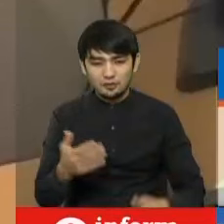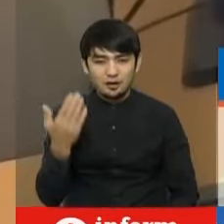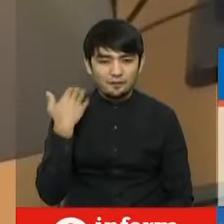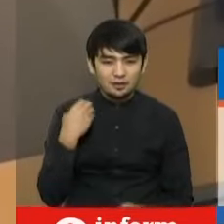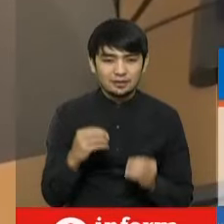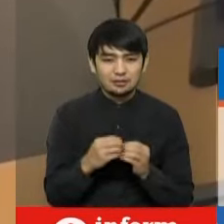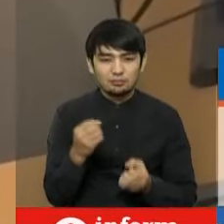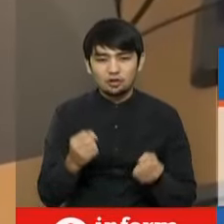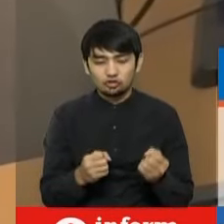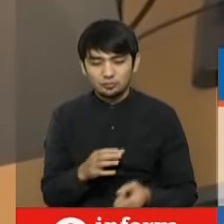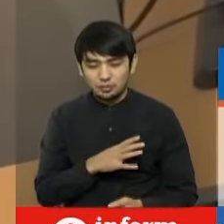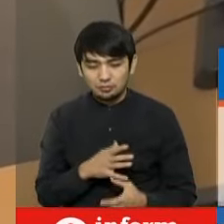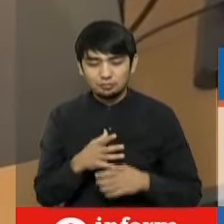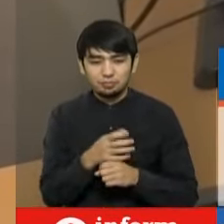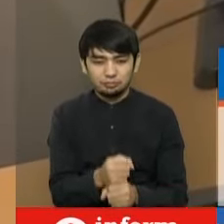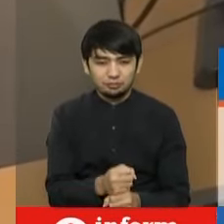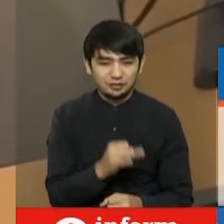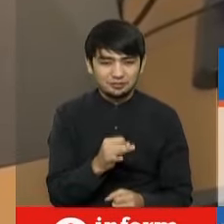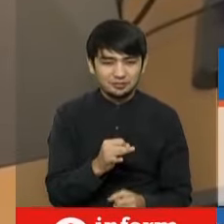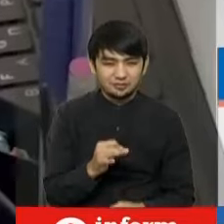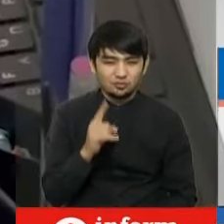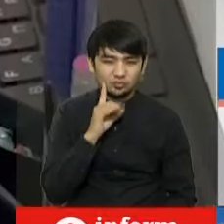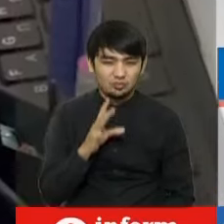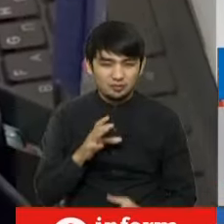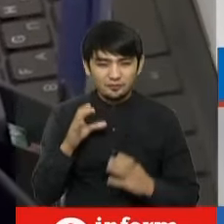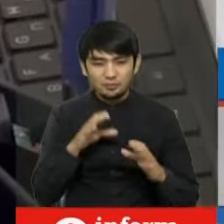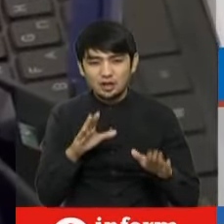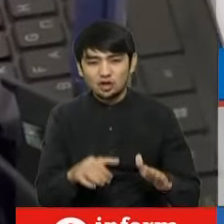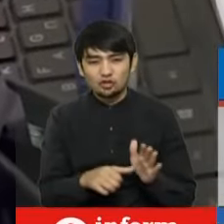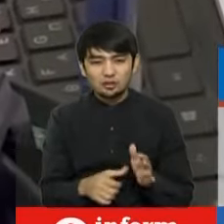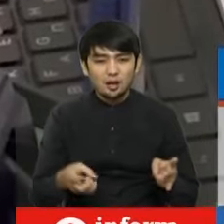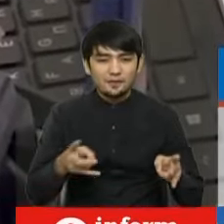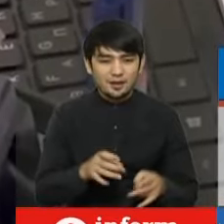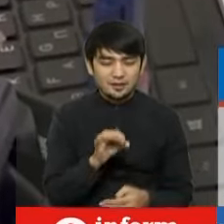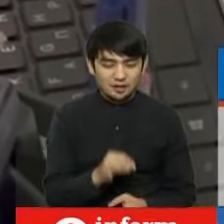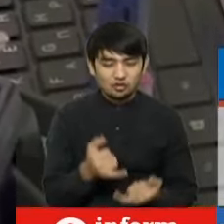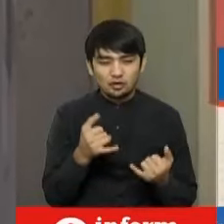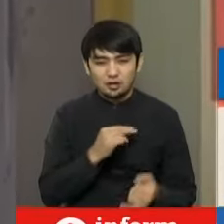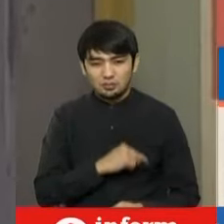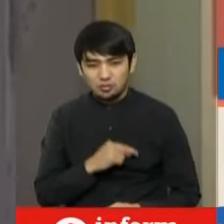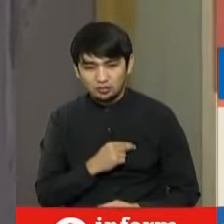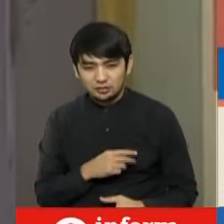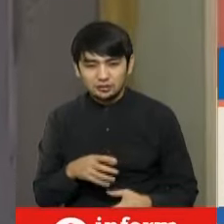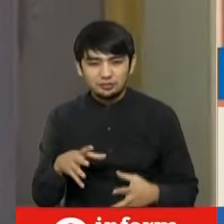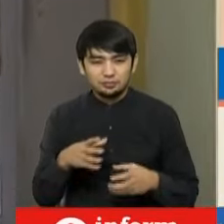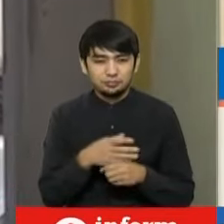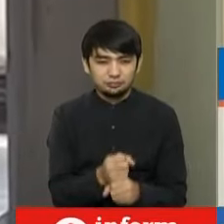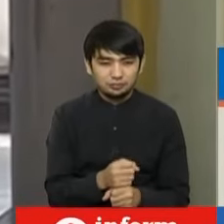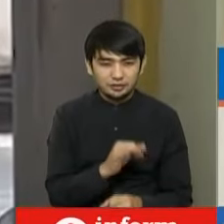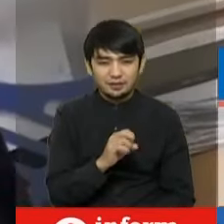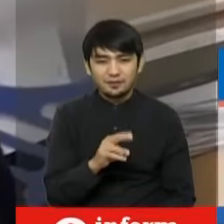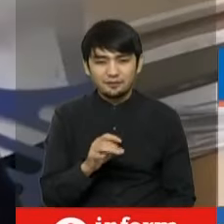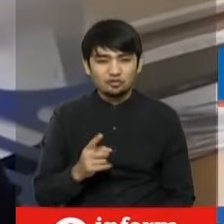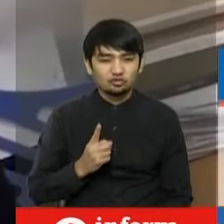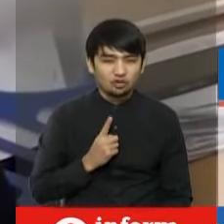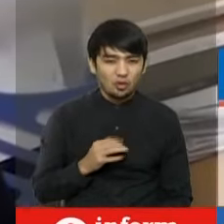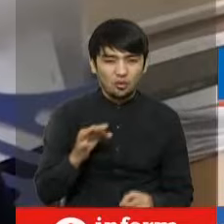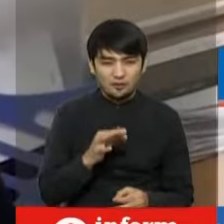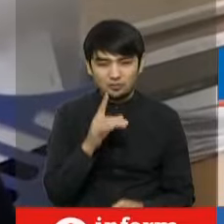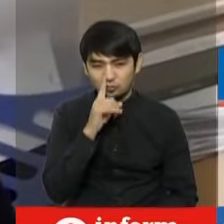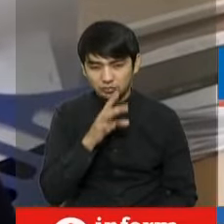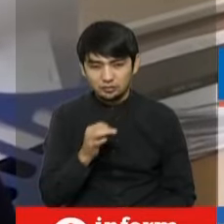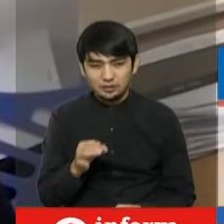10 маршрутов, но их сократили из-за неэффективности, оставили 6. Сейчас говорят, что работают над тем, чтобы уменьшить интервал ожидания. На